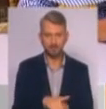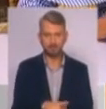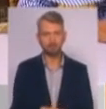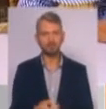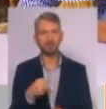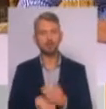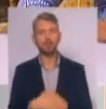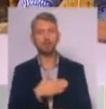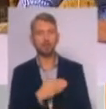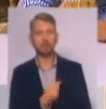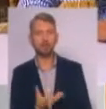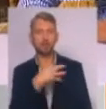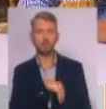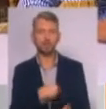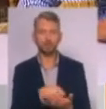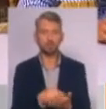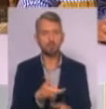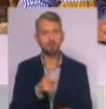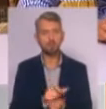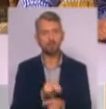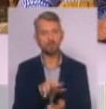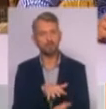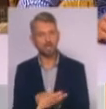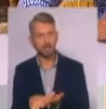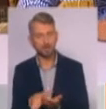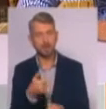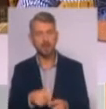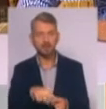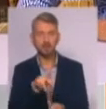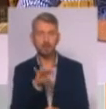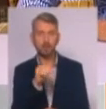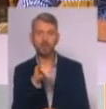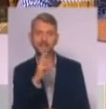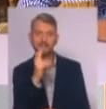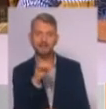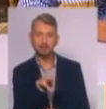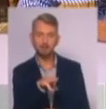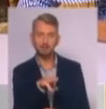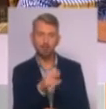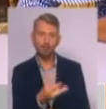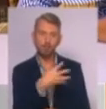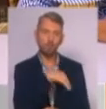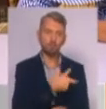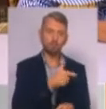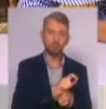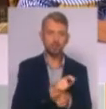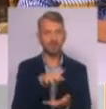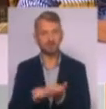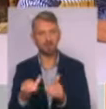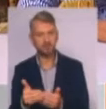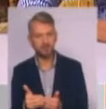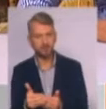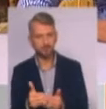наші надходження до бюджету перевищують витрати. Угу. Це профіцитний бюджет. І якщо казати мовою цифр,